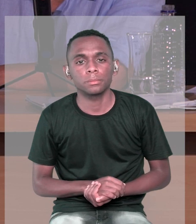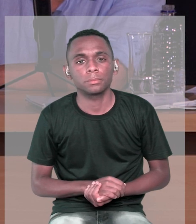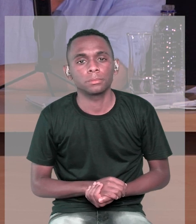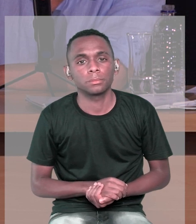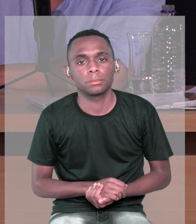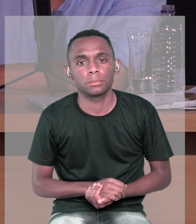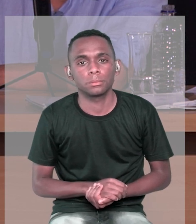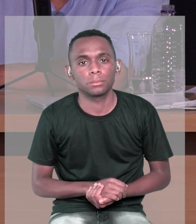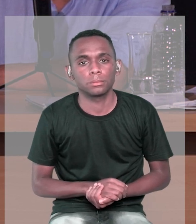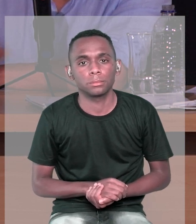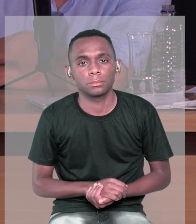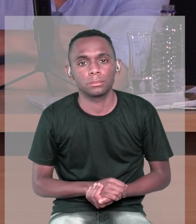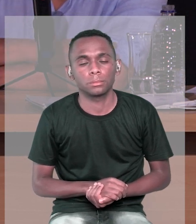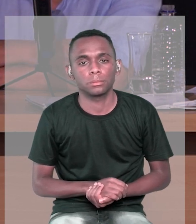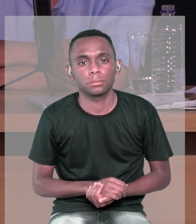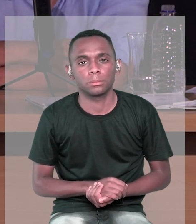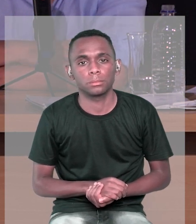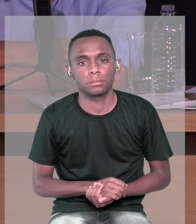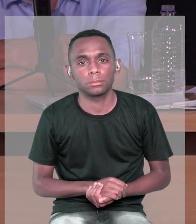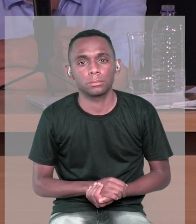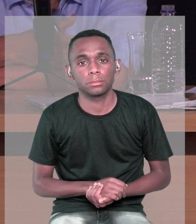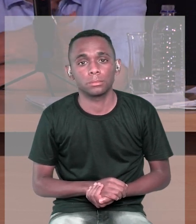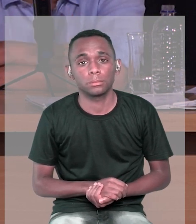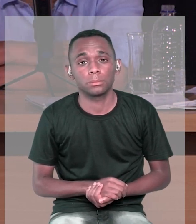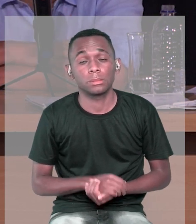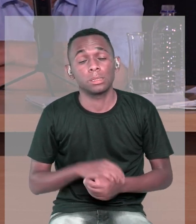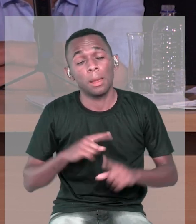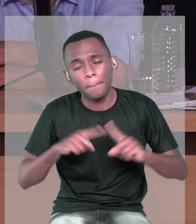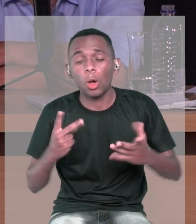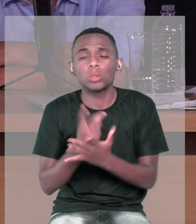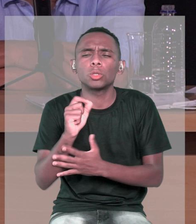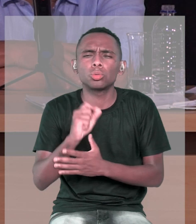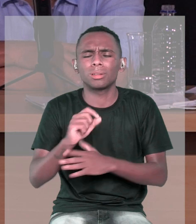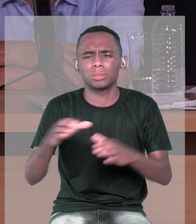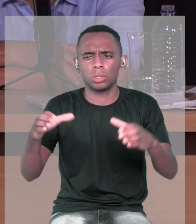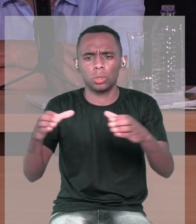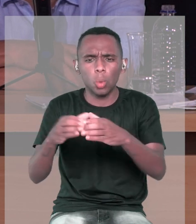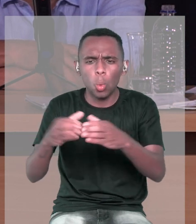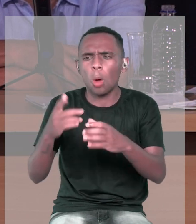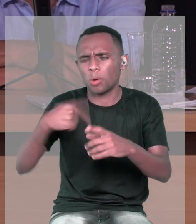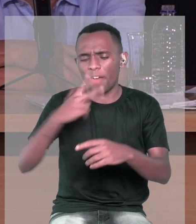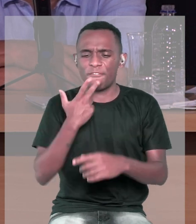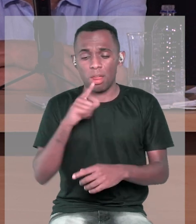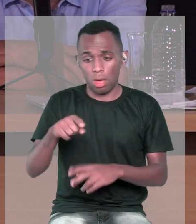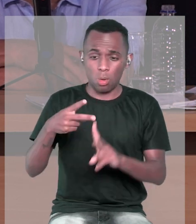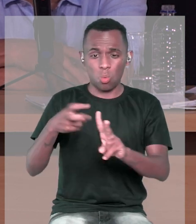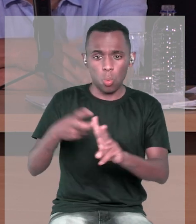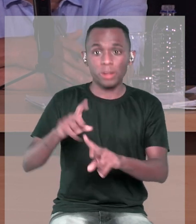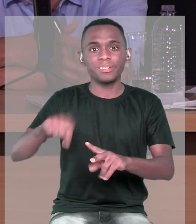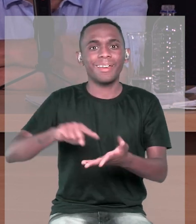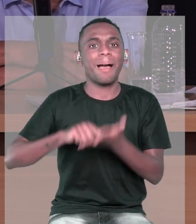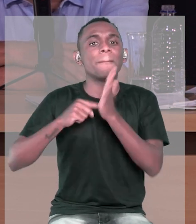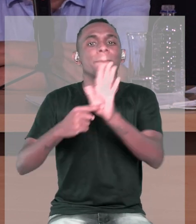deviennent le visage de notre avenir possible. A ironia, né, é que esse povo que a gente chama de primitivo acabou se tornando o